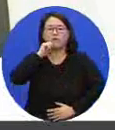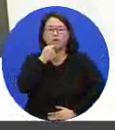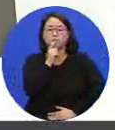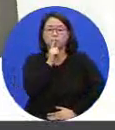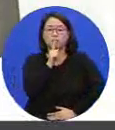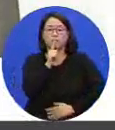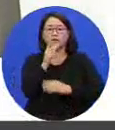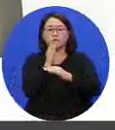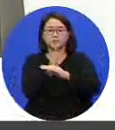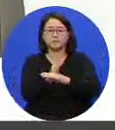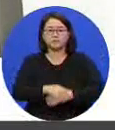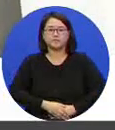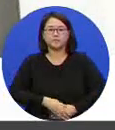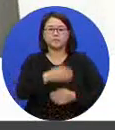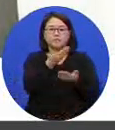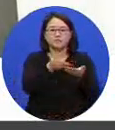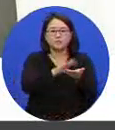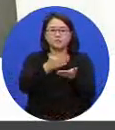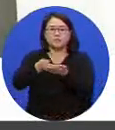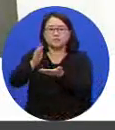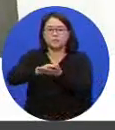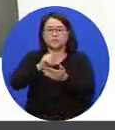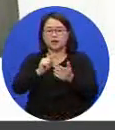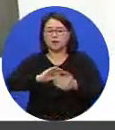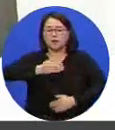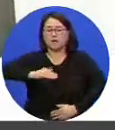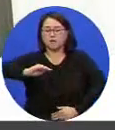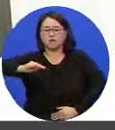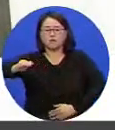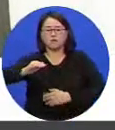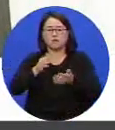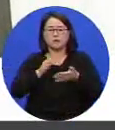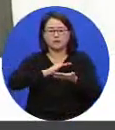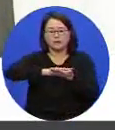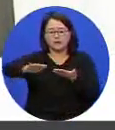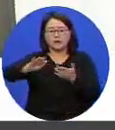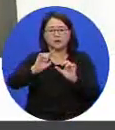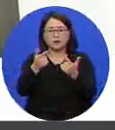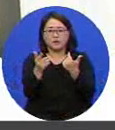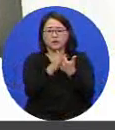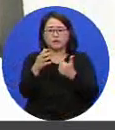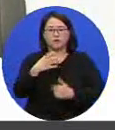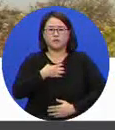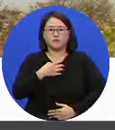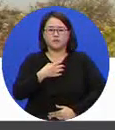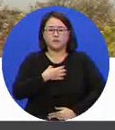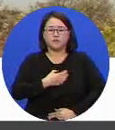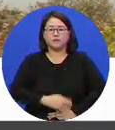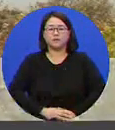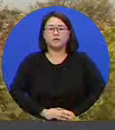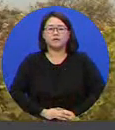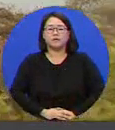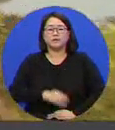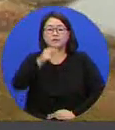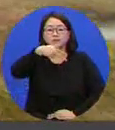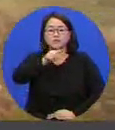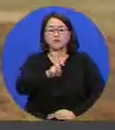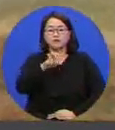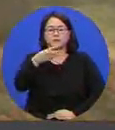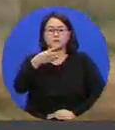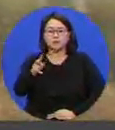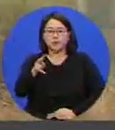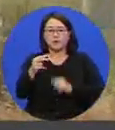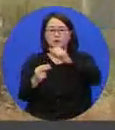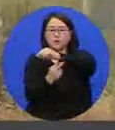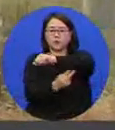이렇게 많이 때우고 겨울철에 특히 막 울룩불룩하고 위험해요. 아주 막 미끄러가지고. 삼내교의 안전